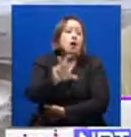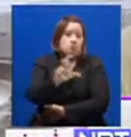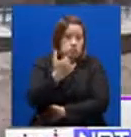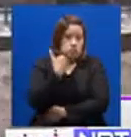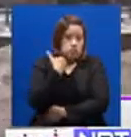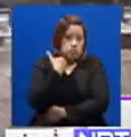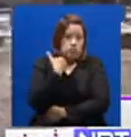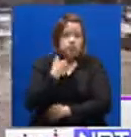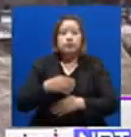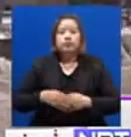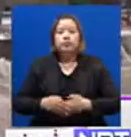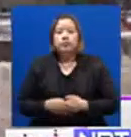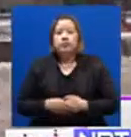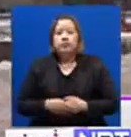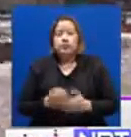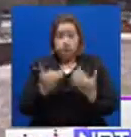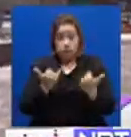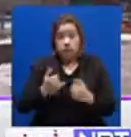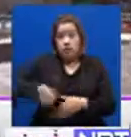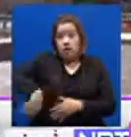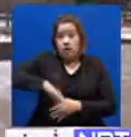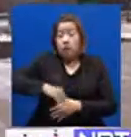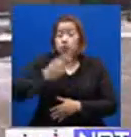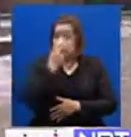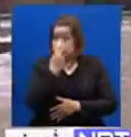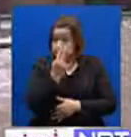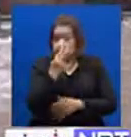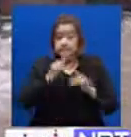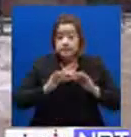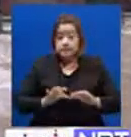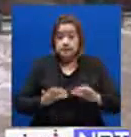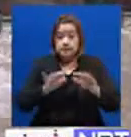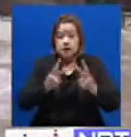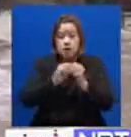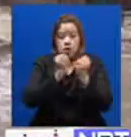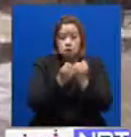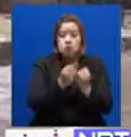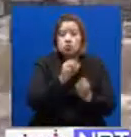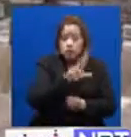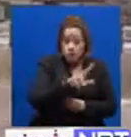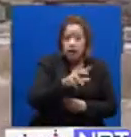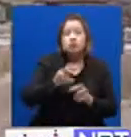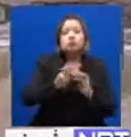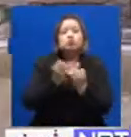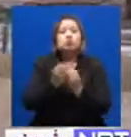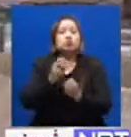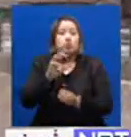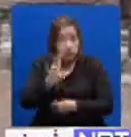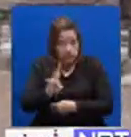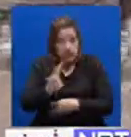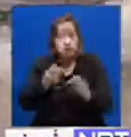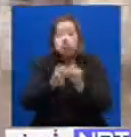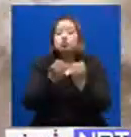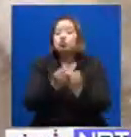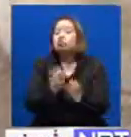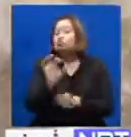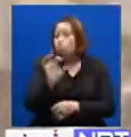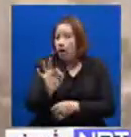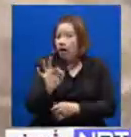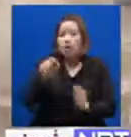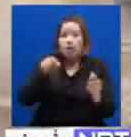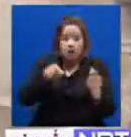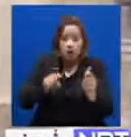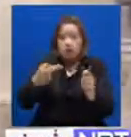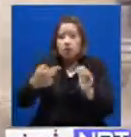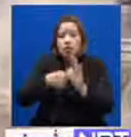นี้ค่ะสภาพพื้นที่แถบชายฝั่งทะเลของหมู่ที่3หมู่ที่7หมู่ที่8และหมู่ที่9ของตำบลหน้าโกดอำเภอหัวไซจังห